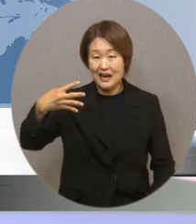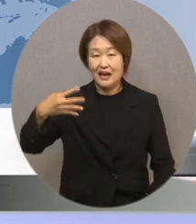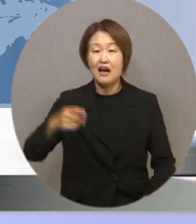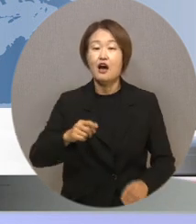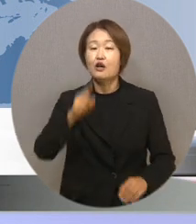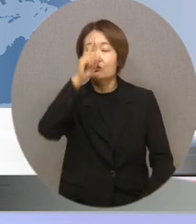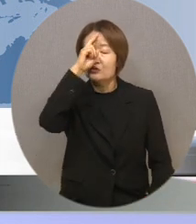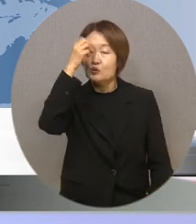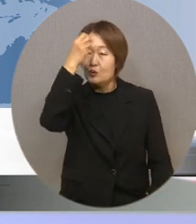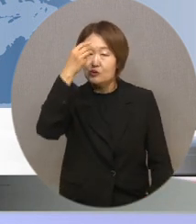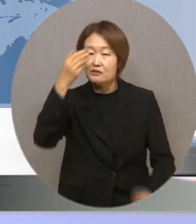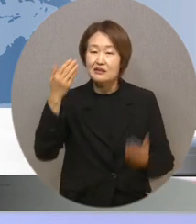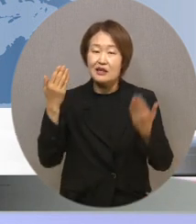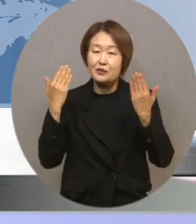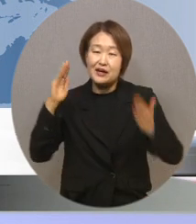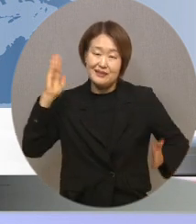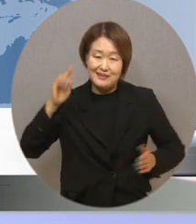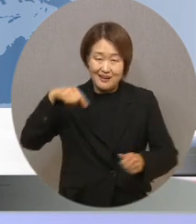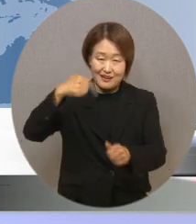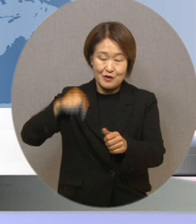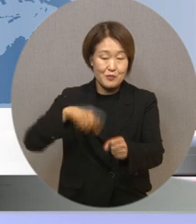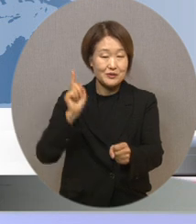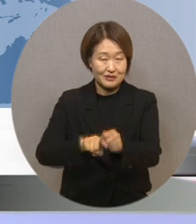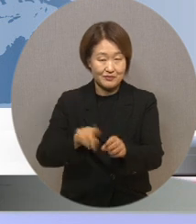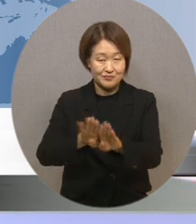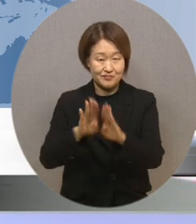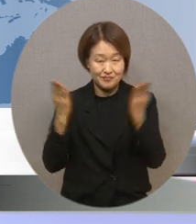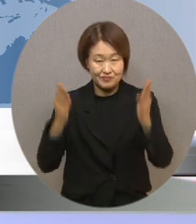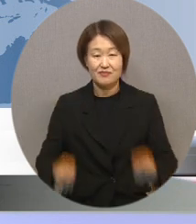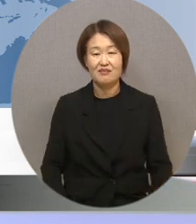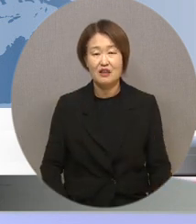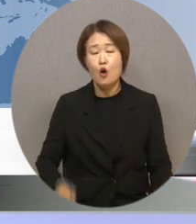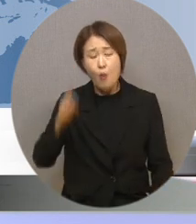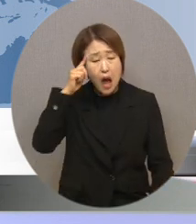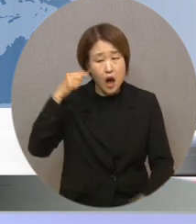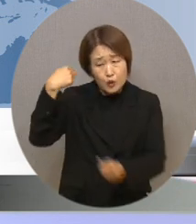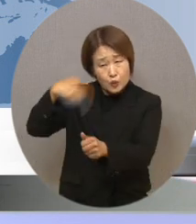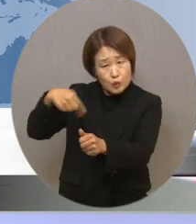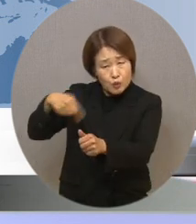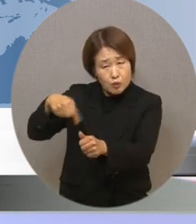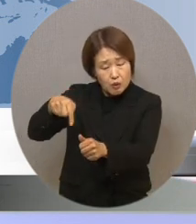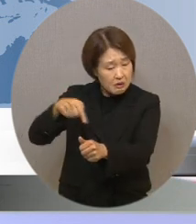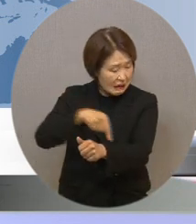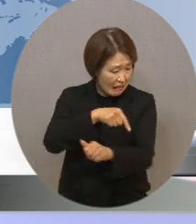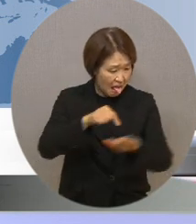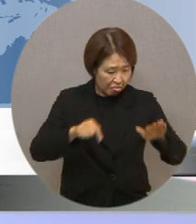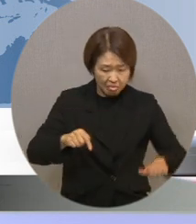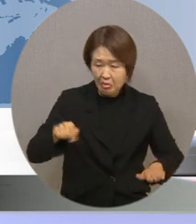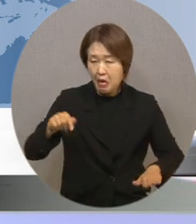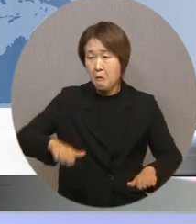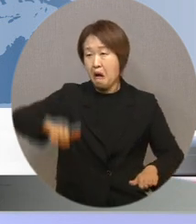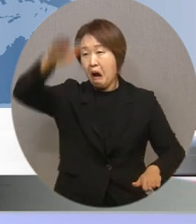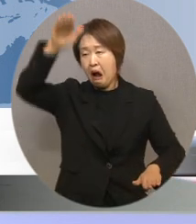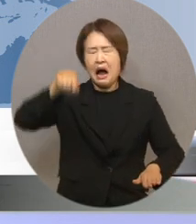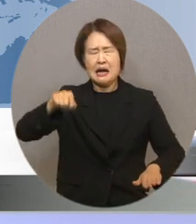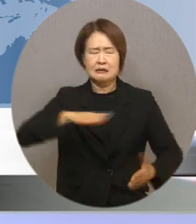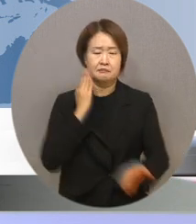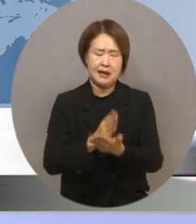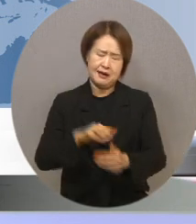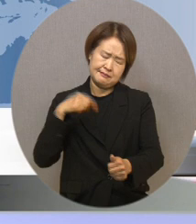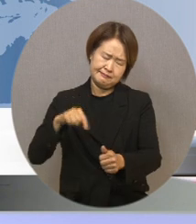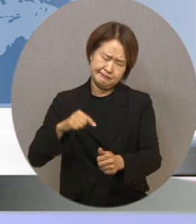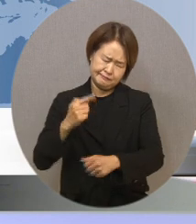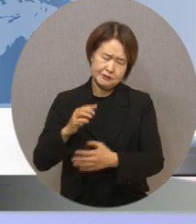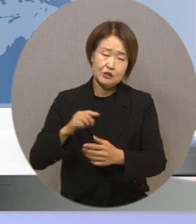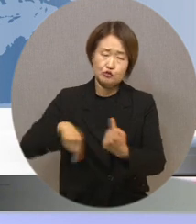아카데미 개강식을 열었습니다. 지역 간 교육 격차를 해소하고자 벌써 7년째 운영 중인 사업인데요.